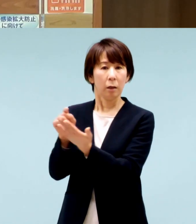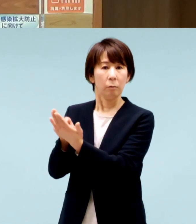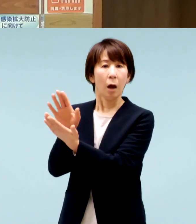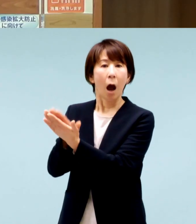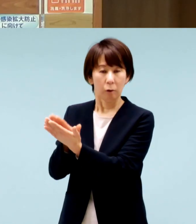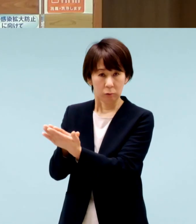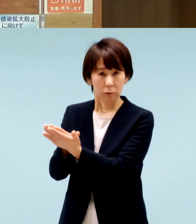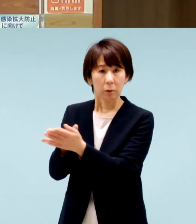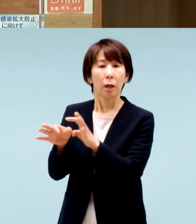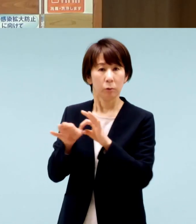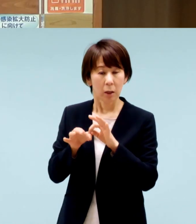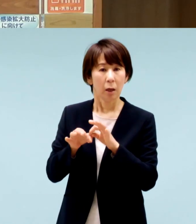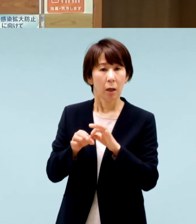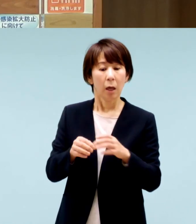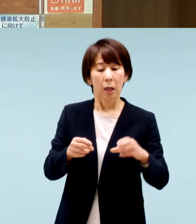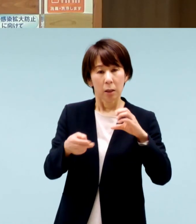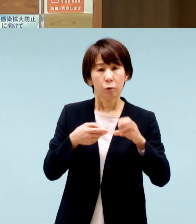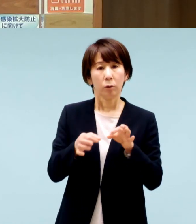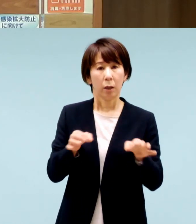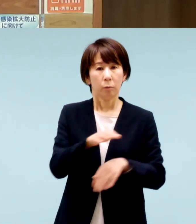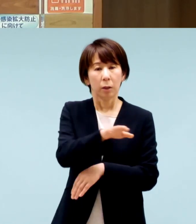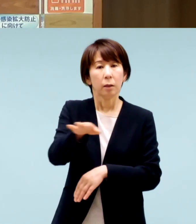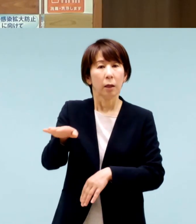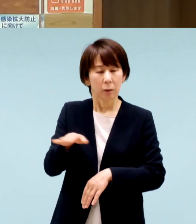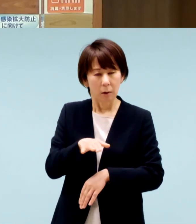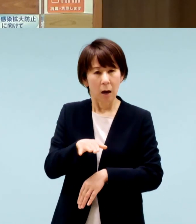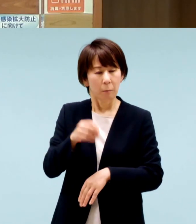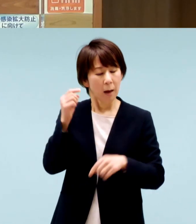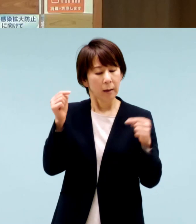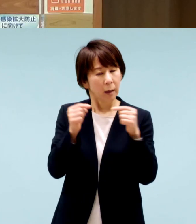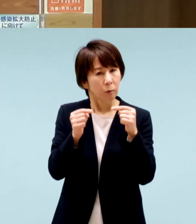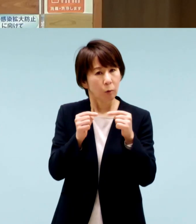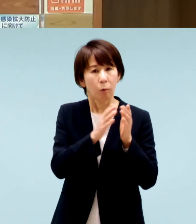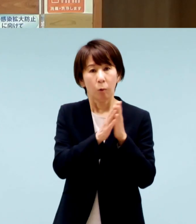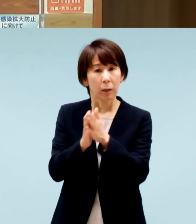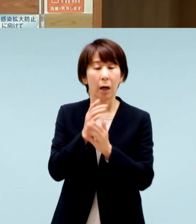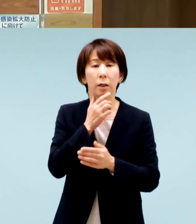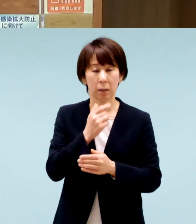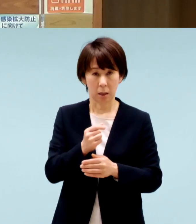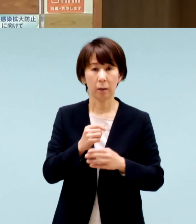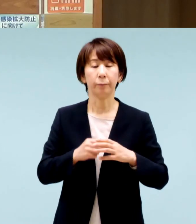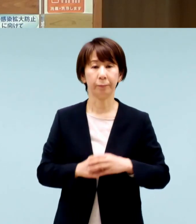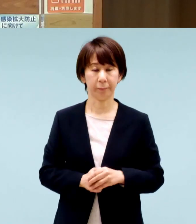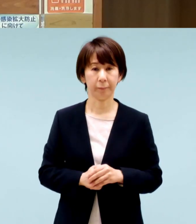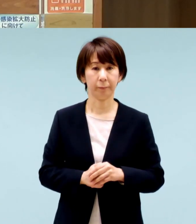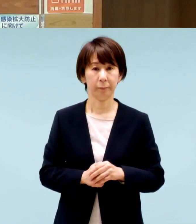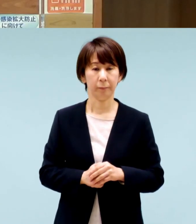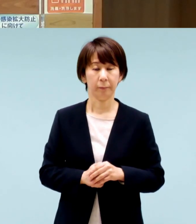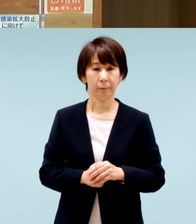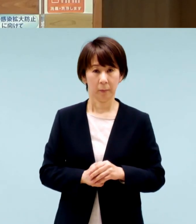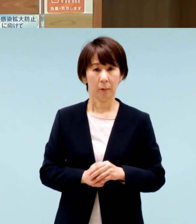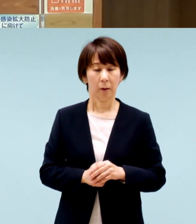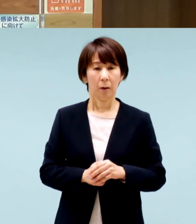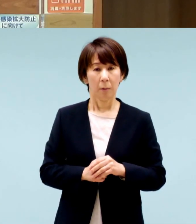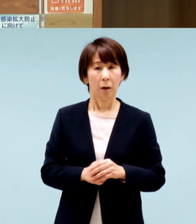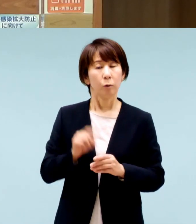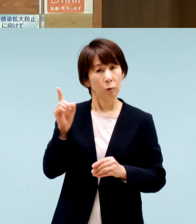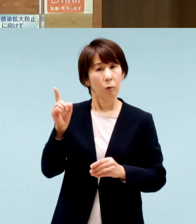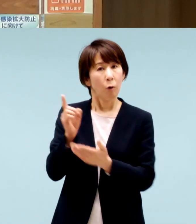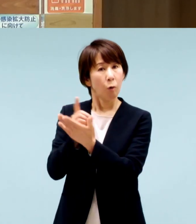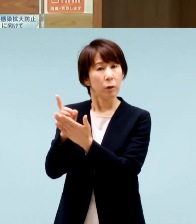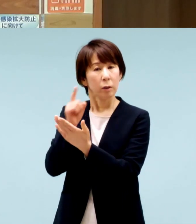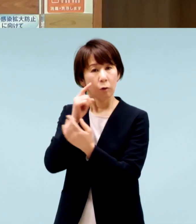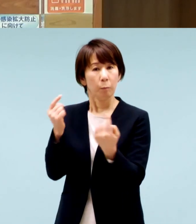ただきたいと思いますし、で今日、そこら辺が決まるという状況ですから、 そもそもその内容知らないよということです